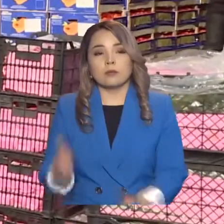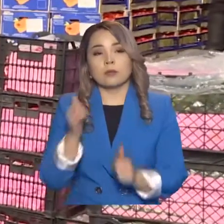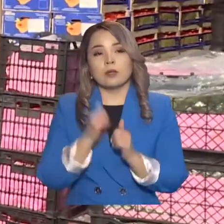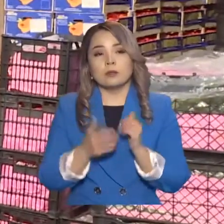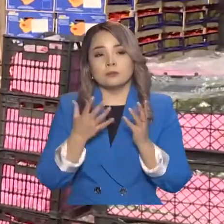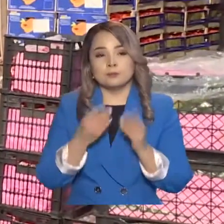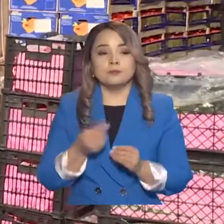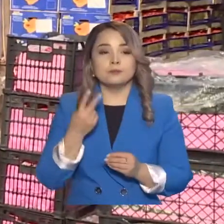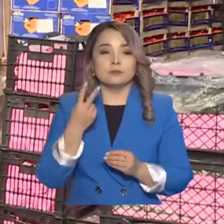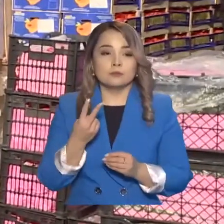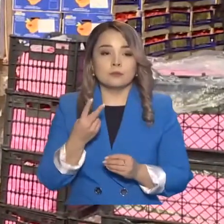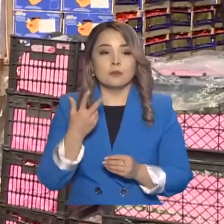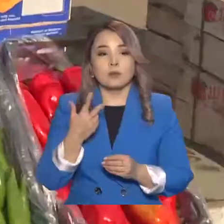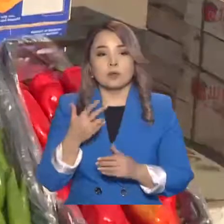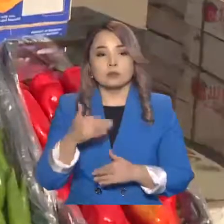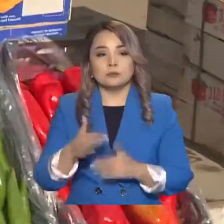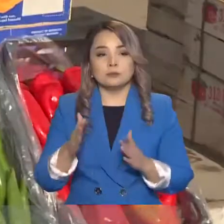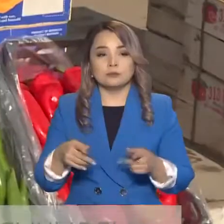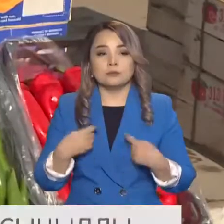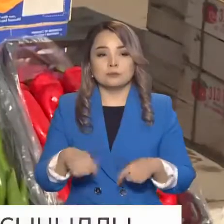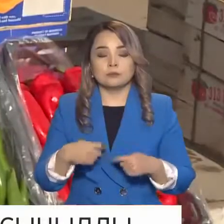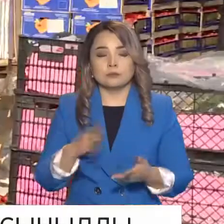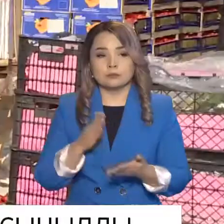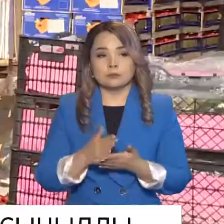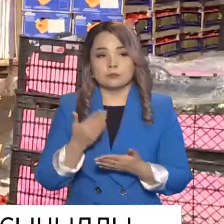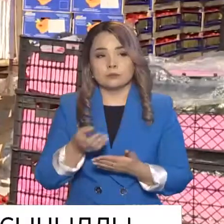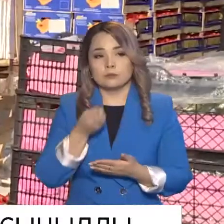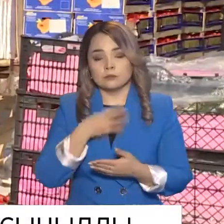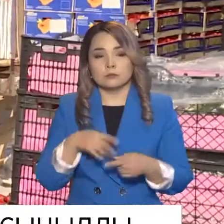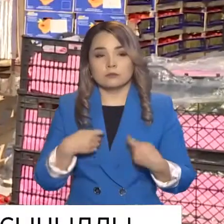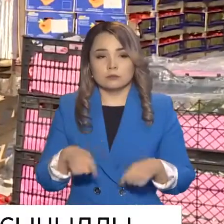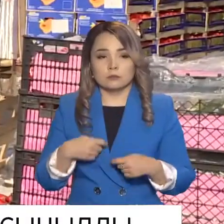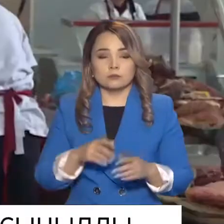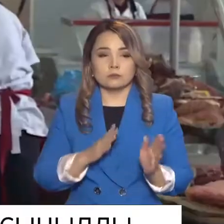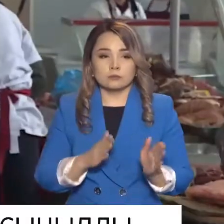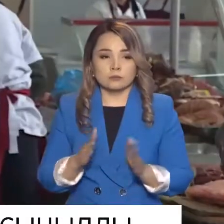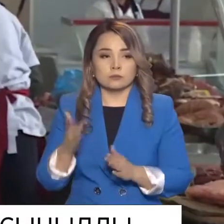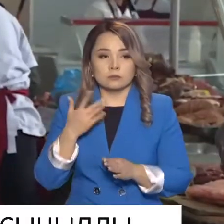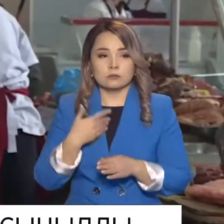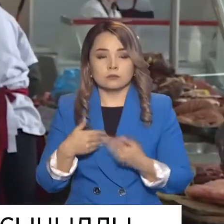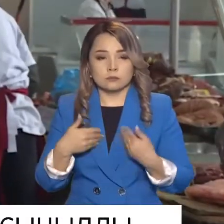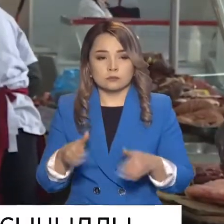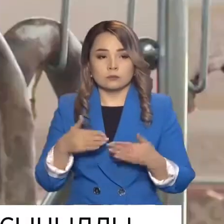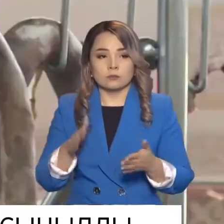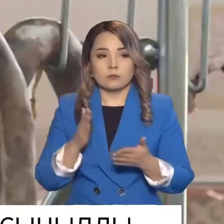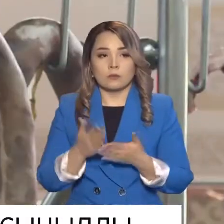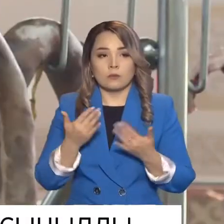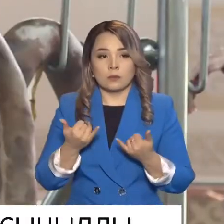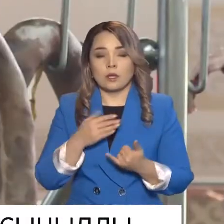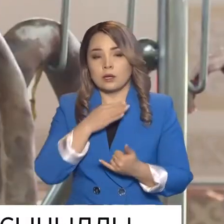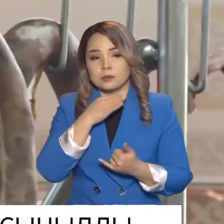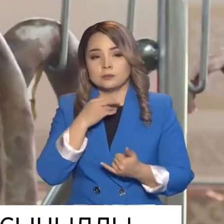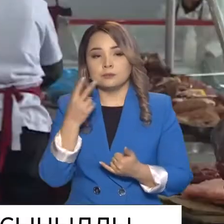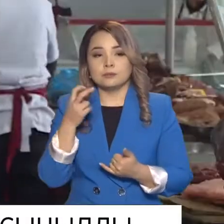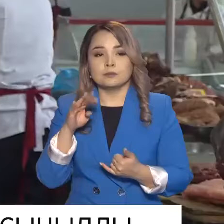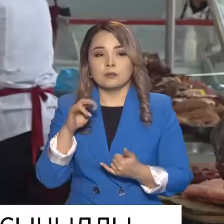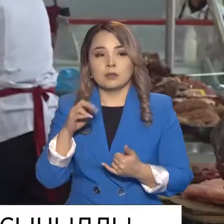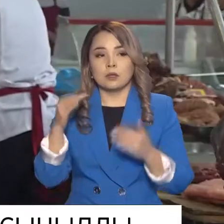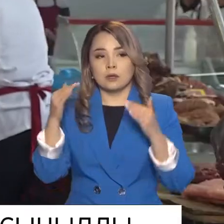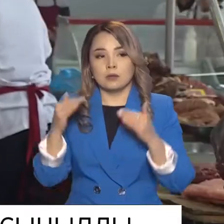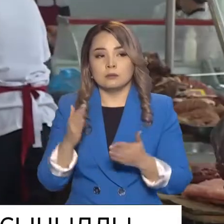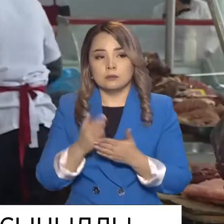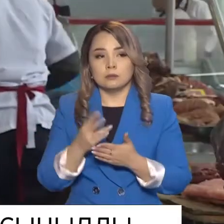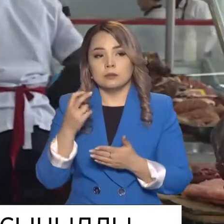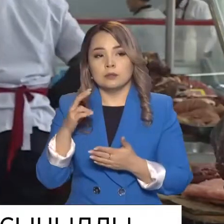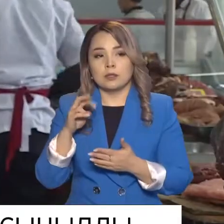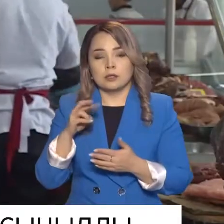200 жәшік, 300 жәшік сатамыз. Сауда жақсы жаман емес болып отыр. Диетті қазір 200 теңгеге төмендеді, бізде